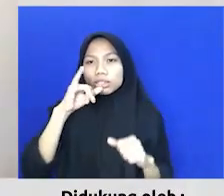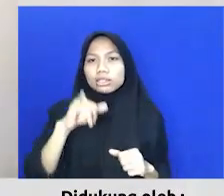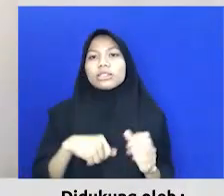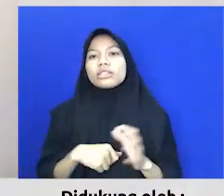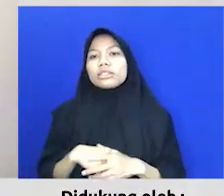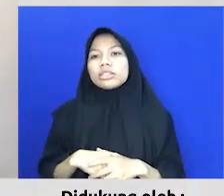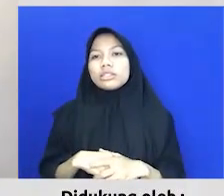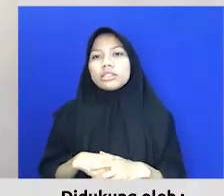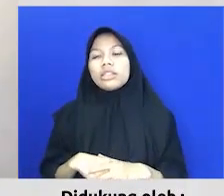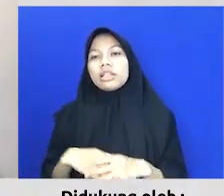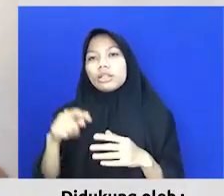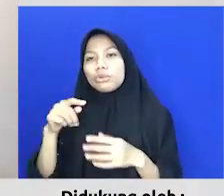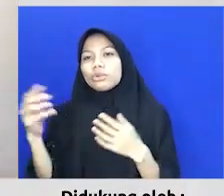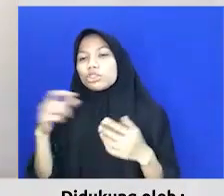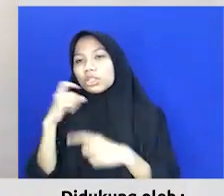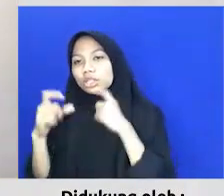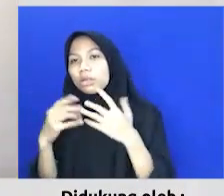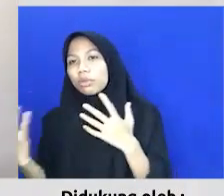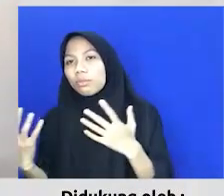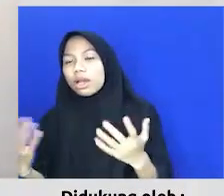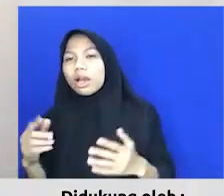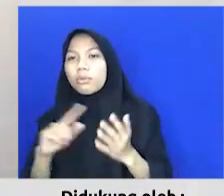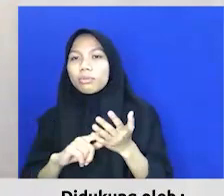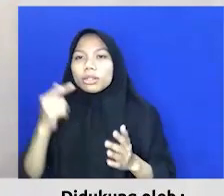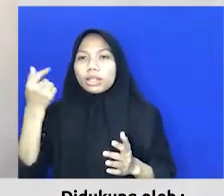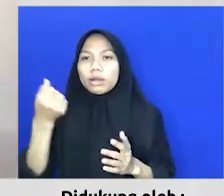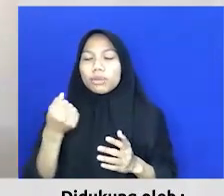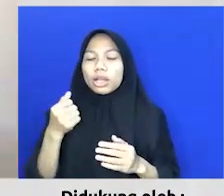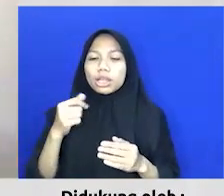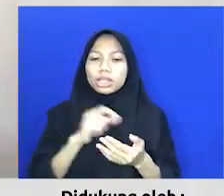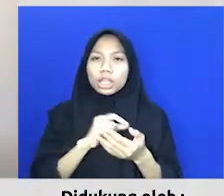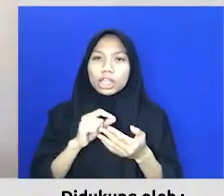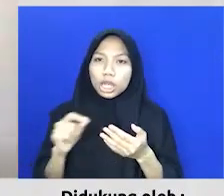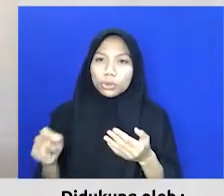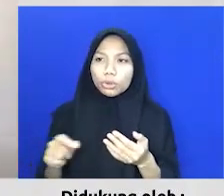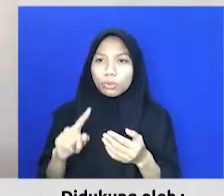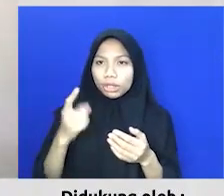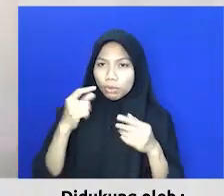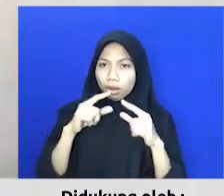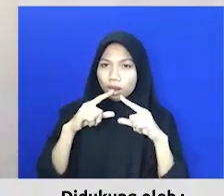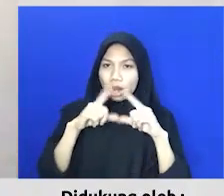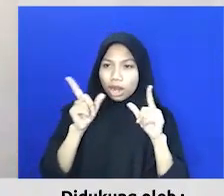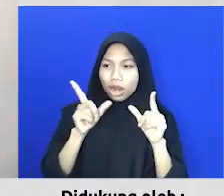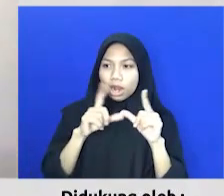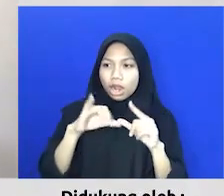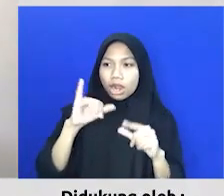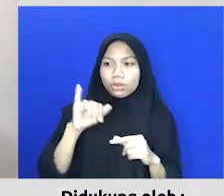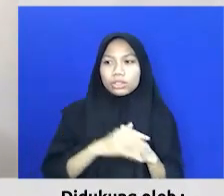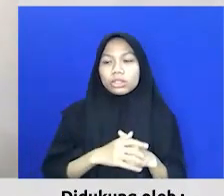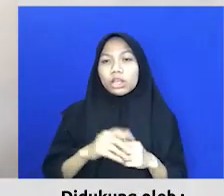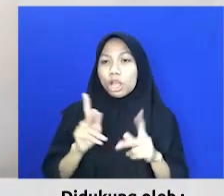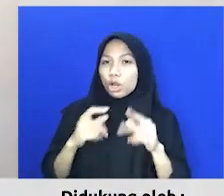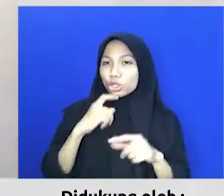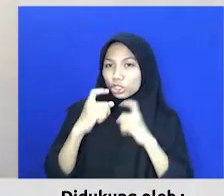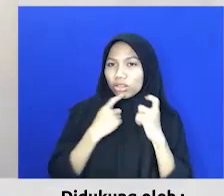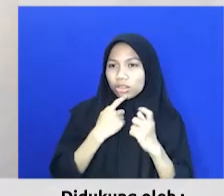itu terhadap lewat Jam Malam dulu, generasi saya gitu ya, terhadap karyanya Usman Ismail, kakak Usman Ismail, karena itu yang paling banyak beredar. Saya